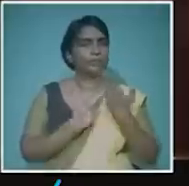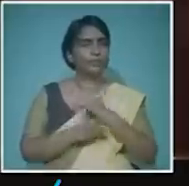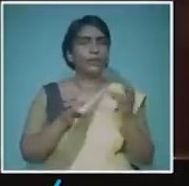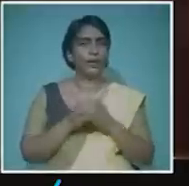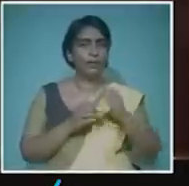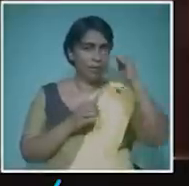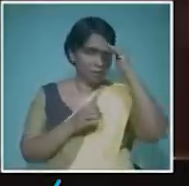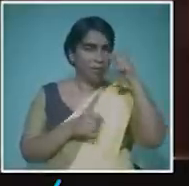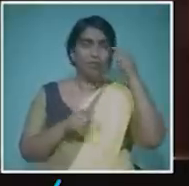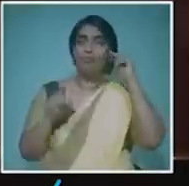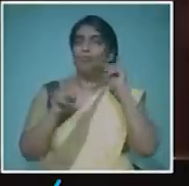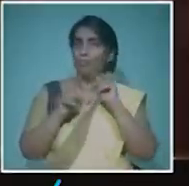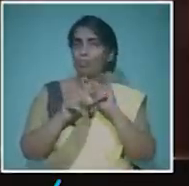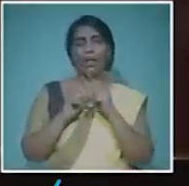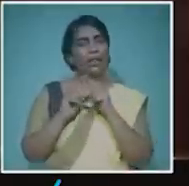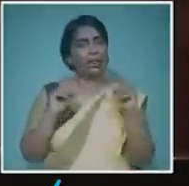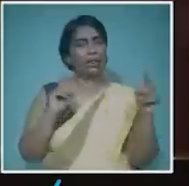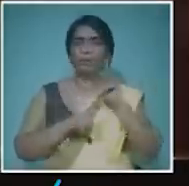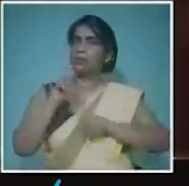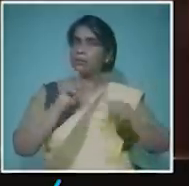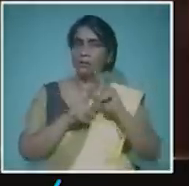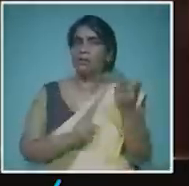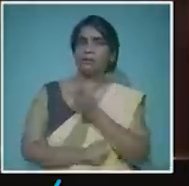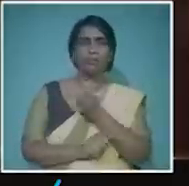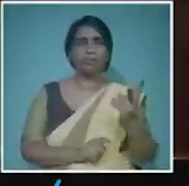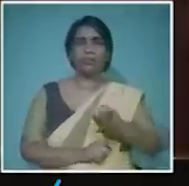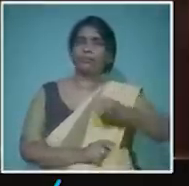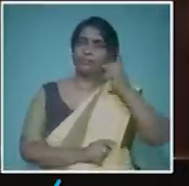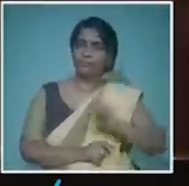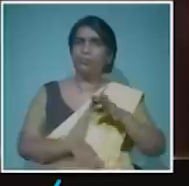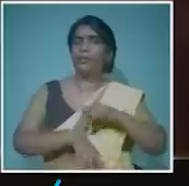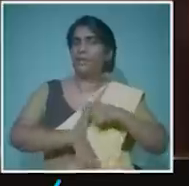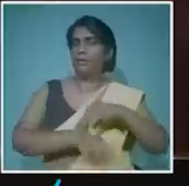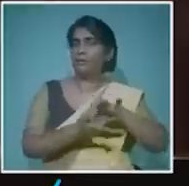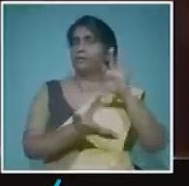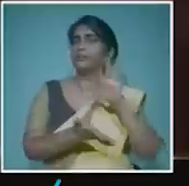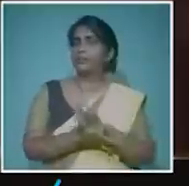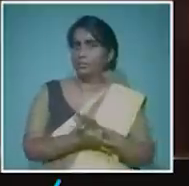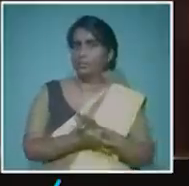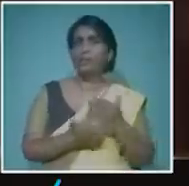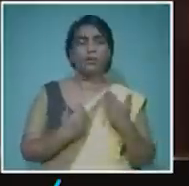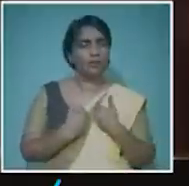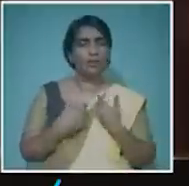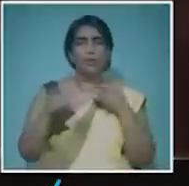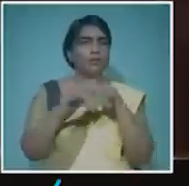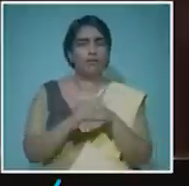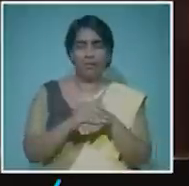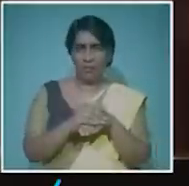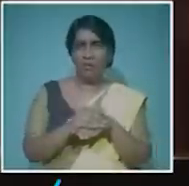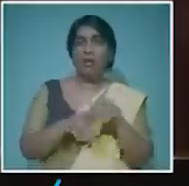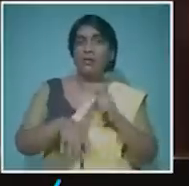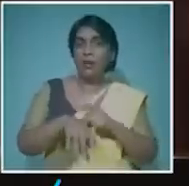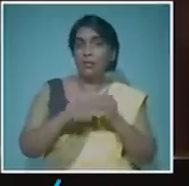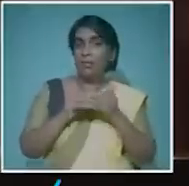නායක රැස්වීමේදී මේ සම්බන්ධයෙන් දීර්ඝව සාකච්ඡා කළා දෙපැත්තම එකඟ වෙලා තමයි මේ තීරණයට ආවේ. එතෙන්දී මම මැදිහත් වුණේ මේ